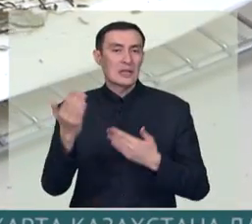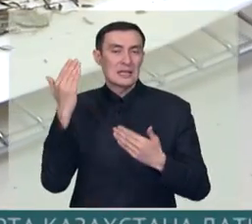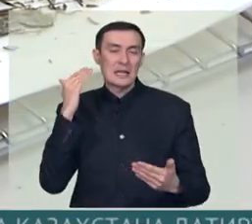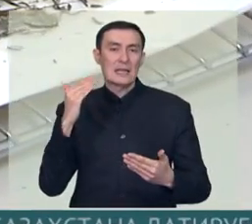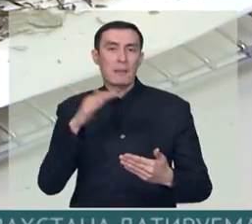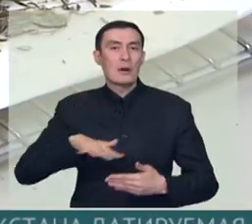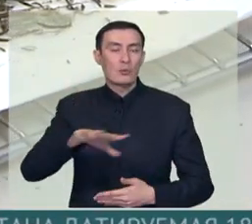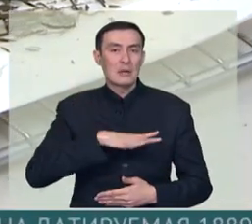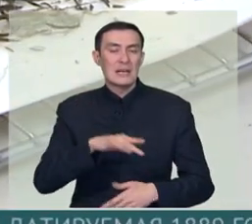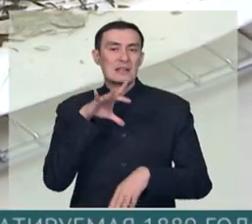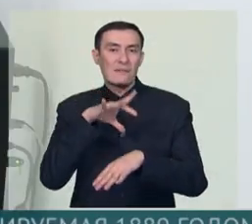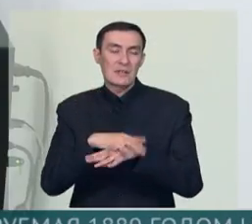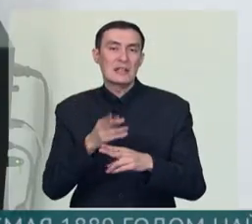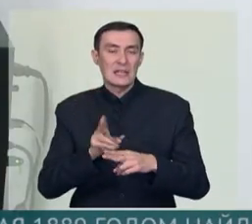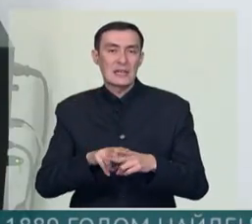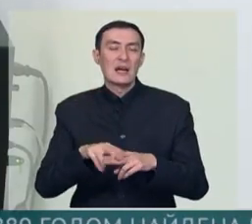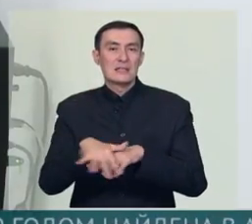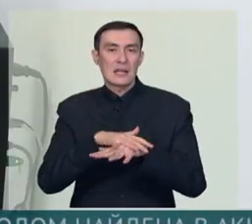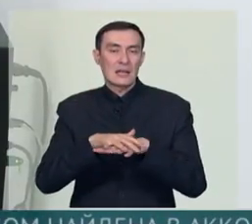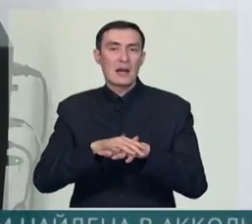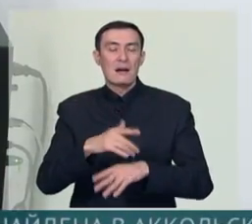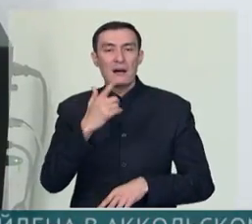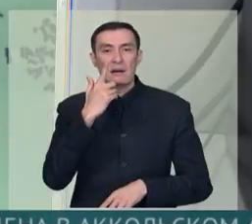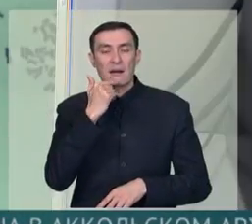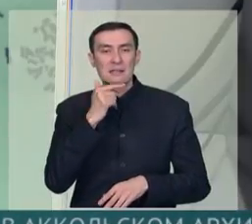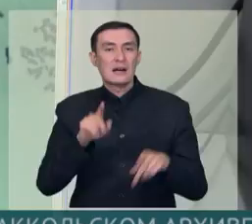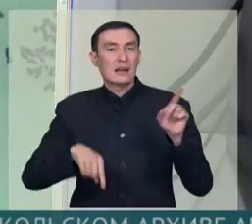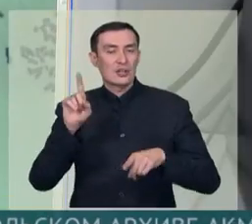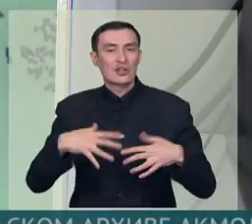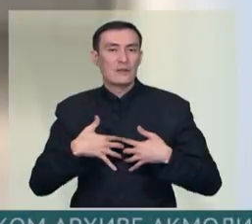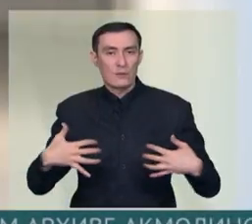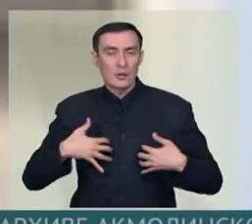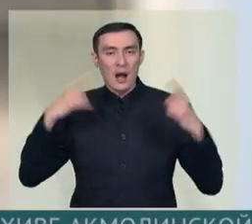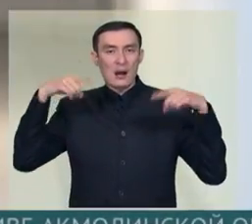полигоне зафиксировали стадо краснокнижных архаров.